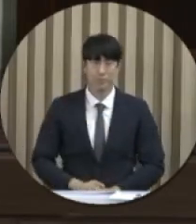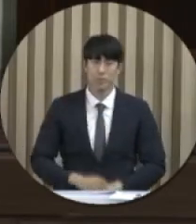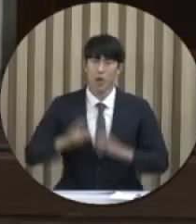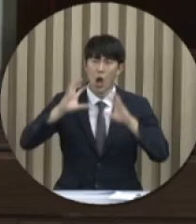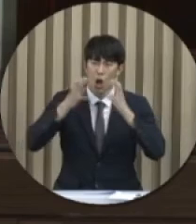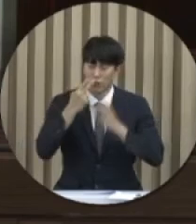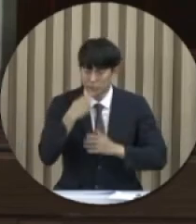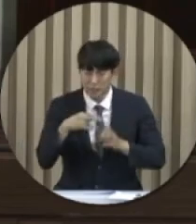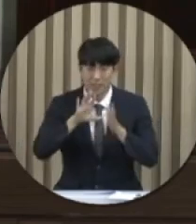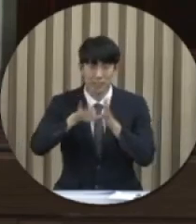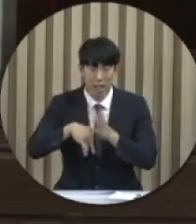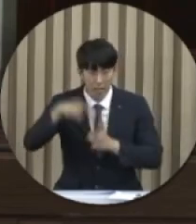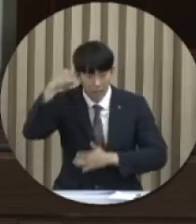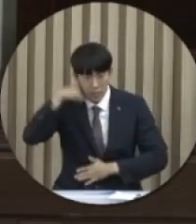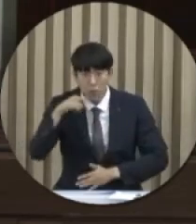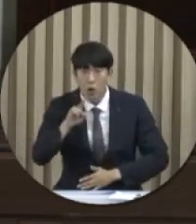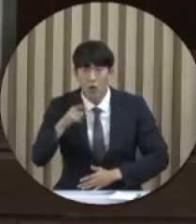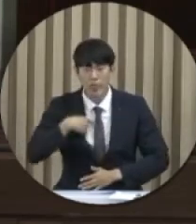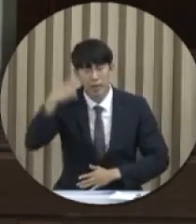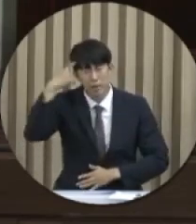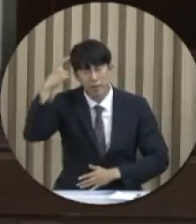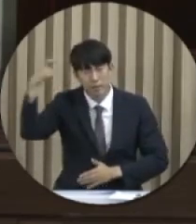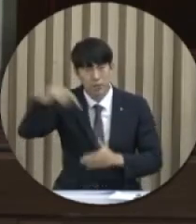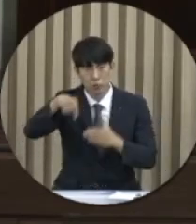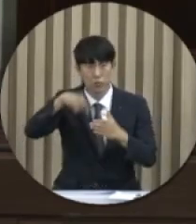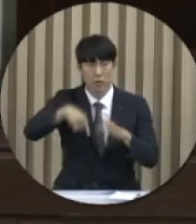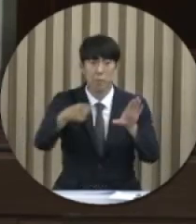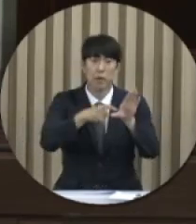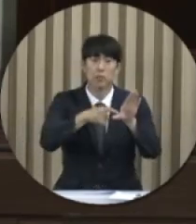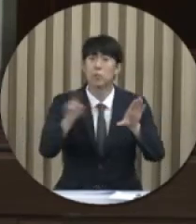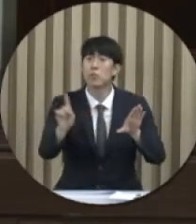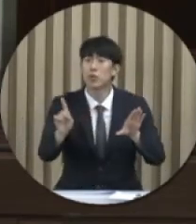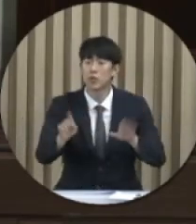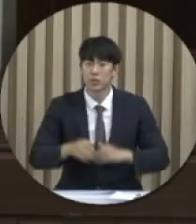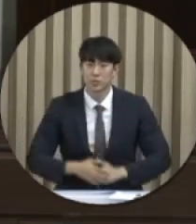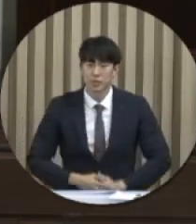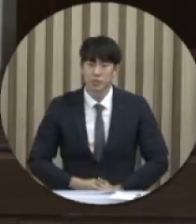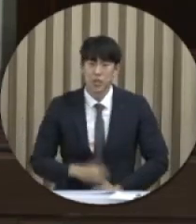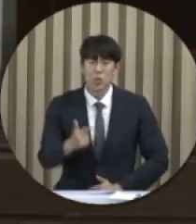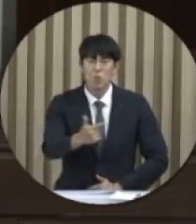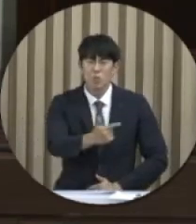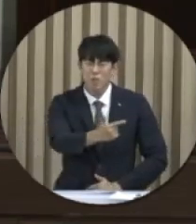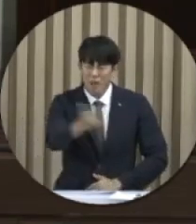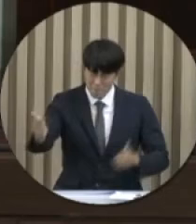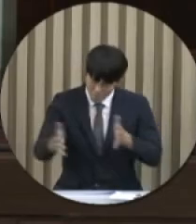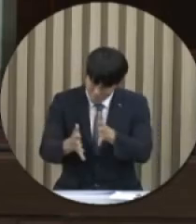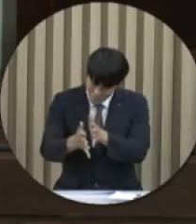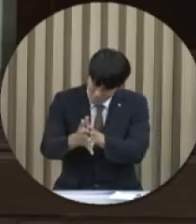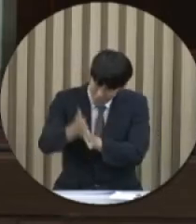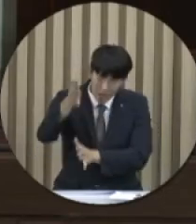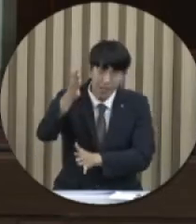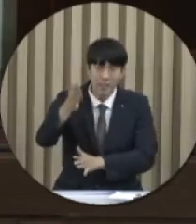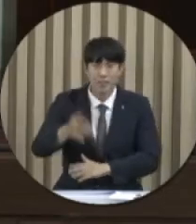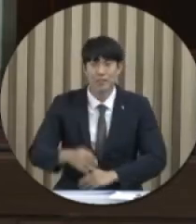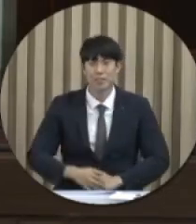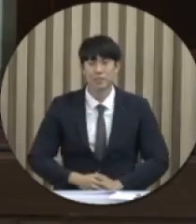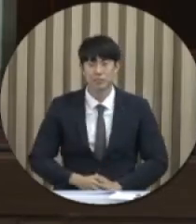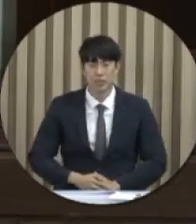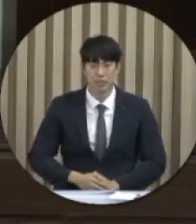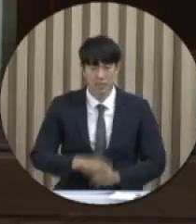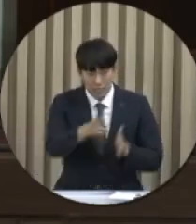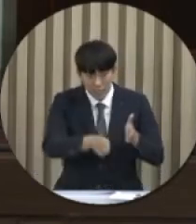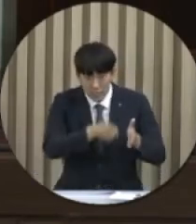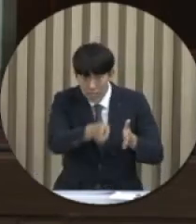어렸을 때 느꼈던 제 기억 속의 병점은 아주 큰 도시였습니다. 기차가